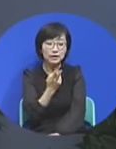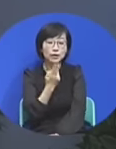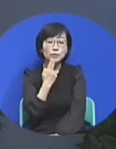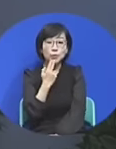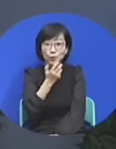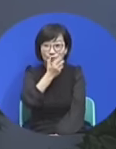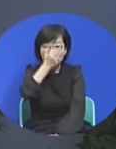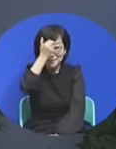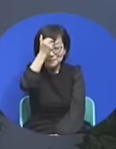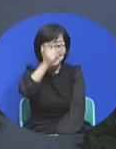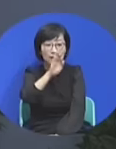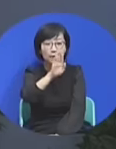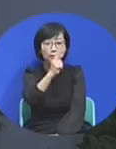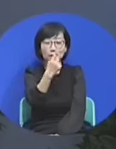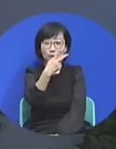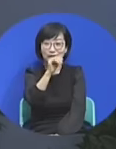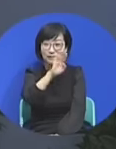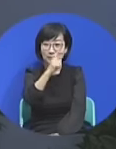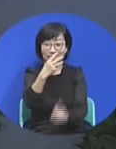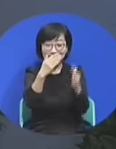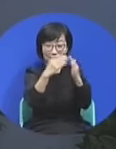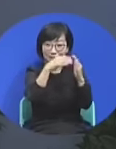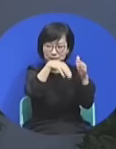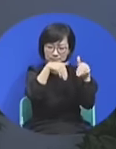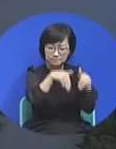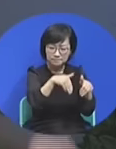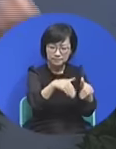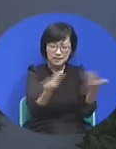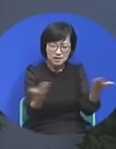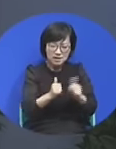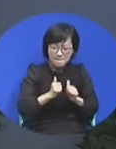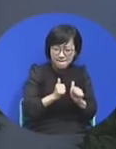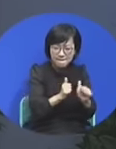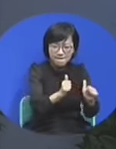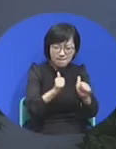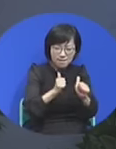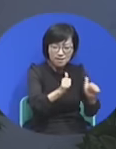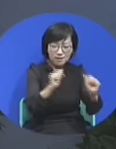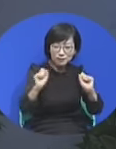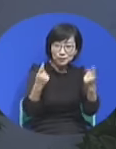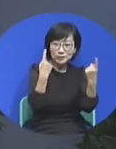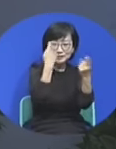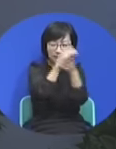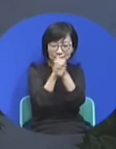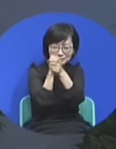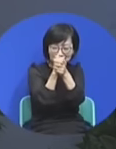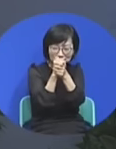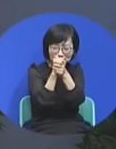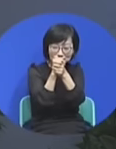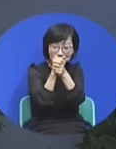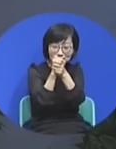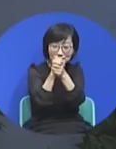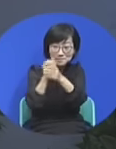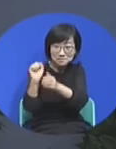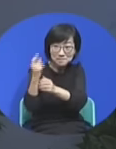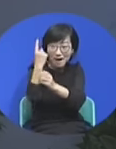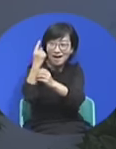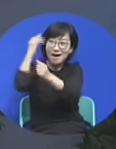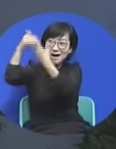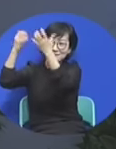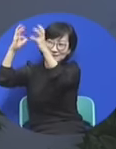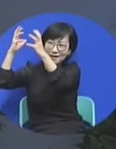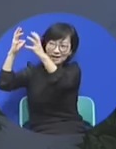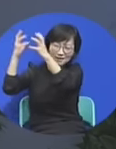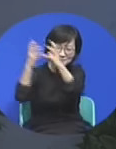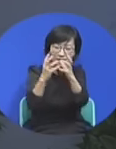보디발의 집에 가서 일 열심히 하면서 기도하고 있으니까 하나님의 나라 임했어요. Joseph went to Potiphar's house. He worked hard in prayer, and